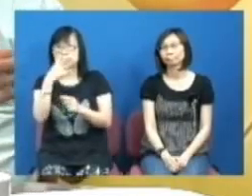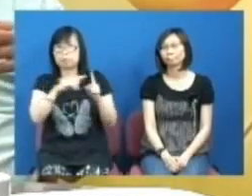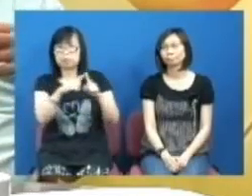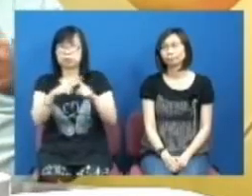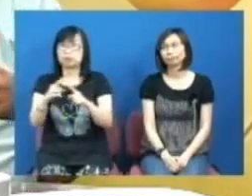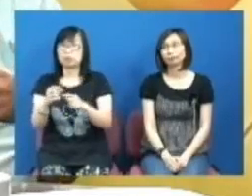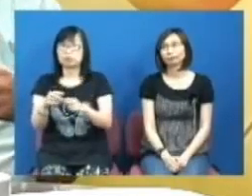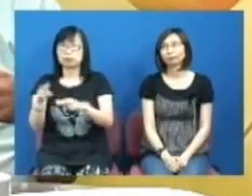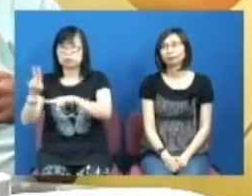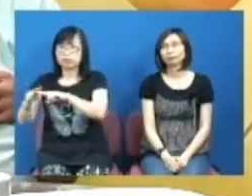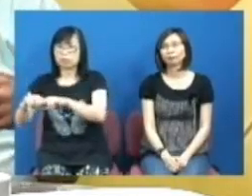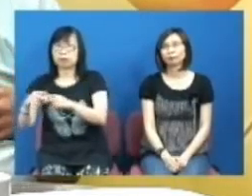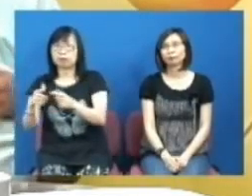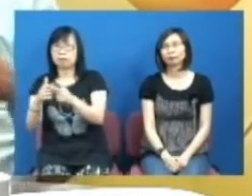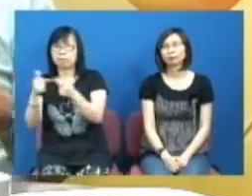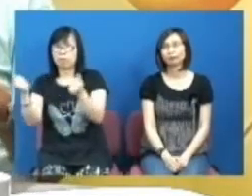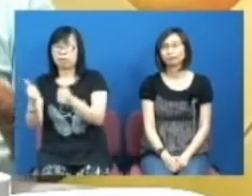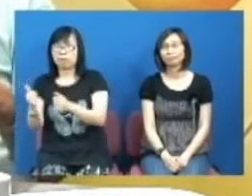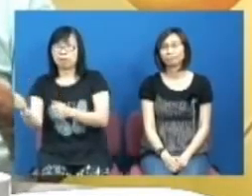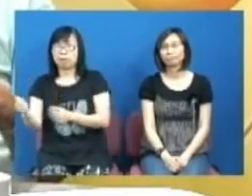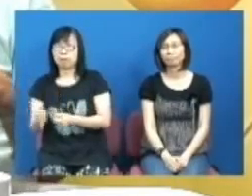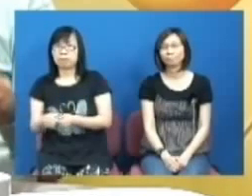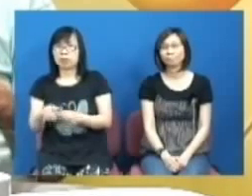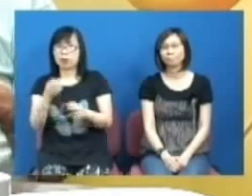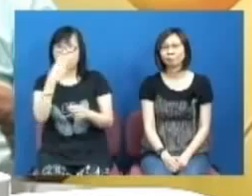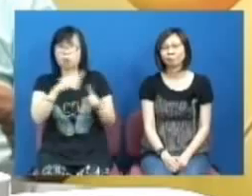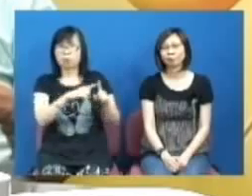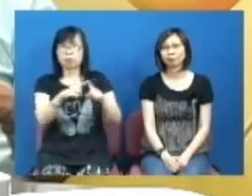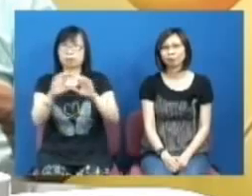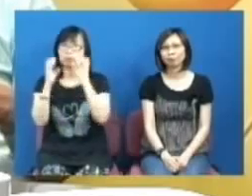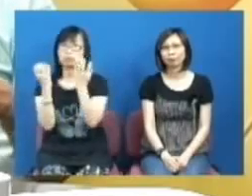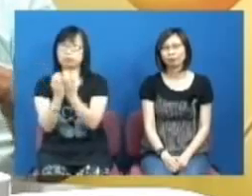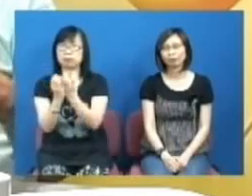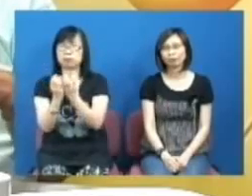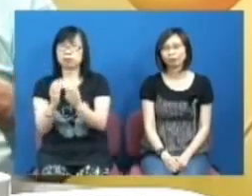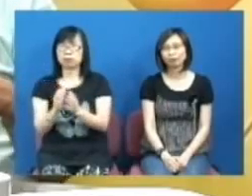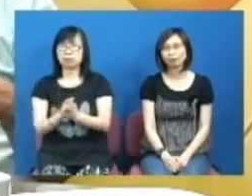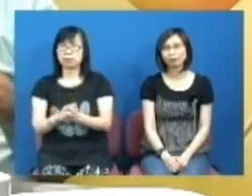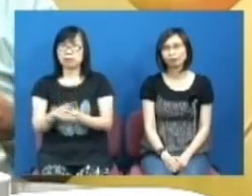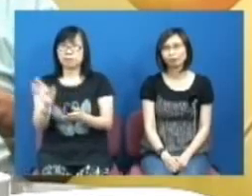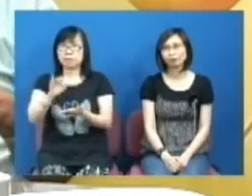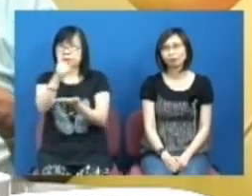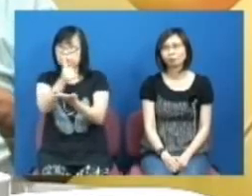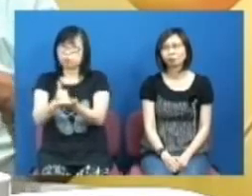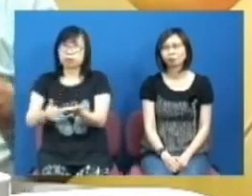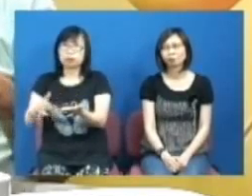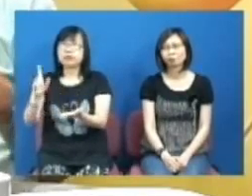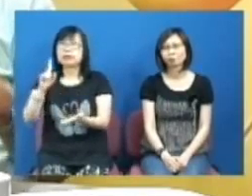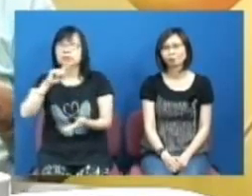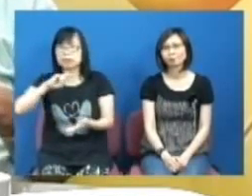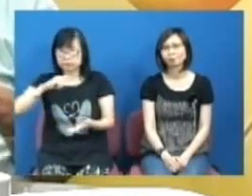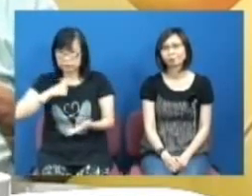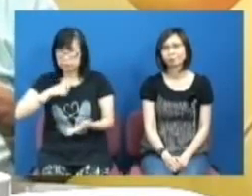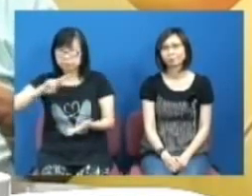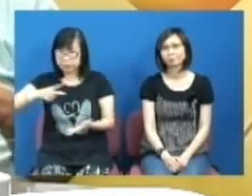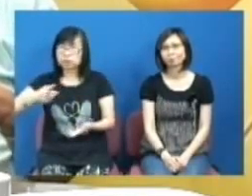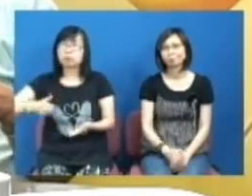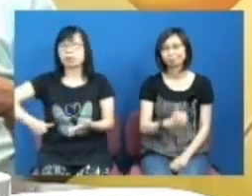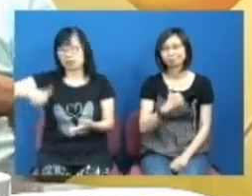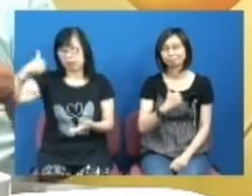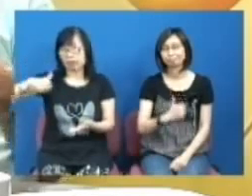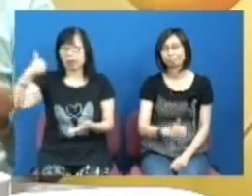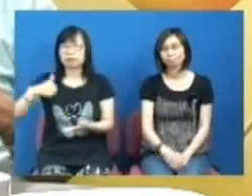分析係暗合啊嘛。民主黨以施荷華為首就係不倒退就是贏。尤其是政治上的倒退，所謂即